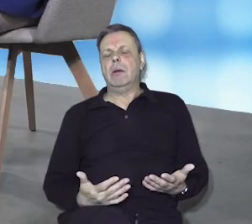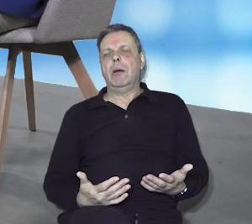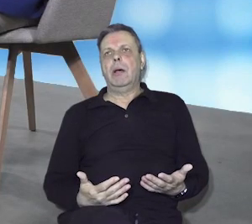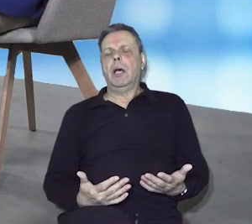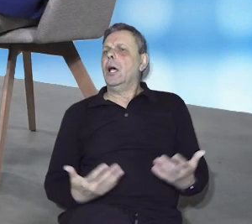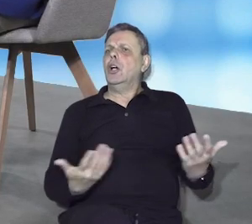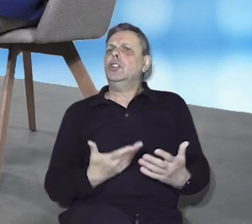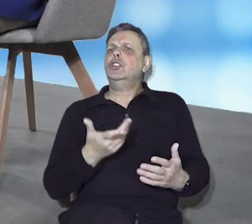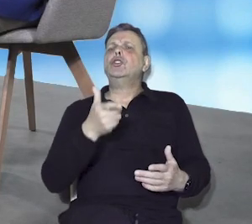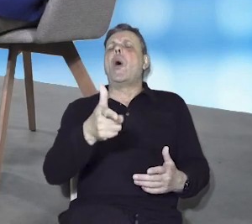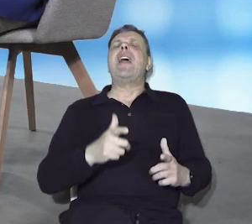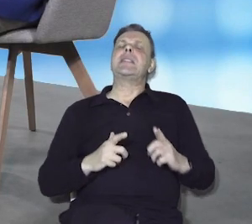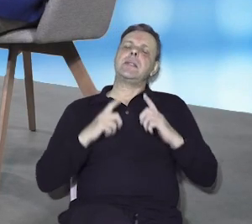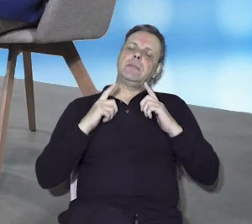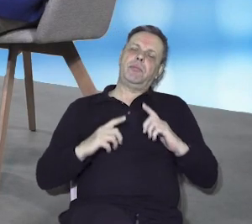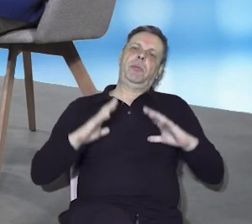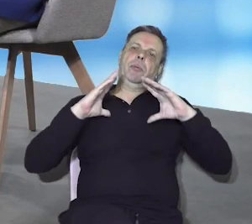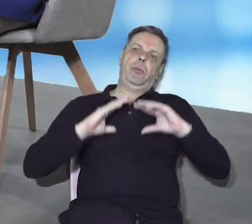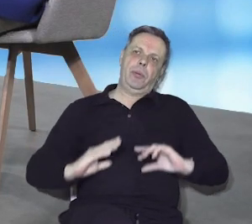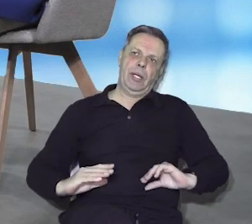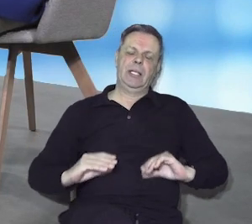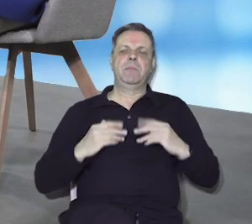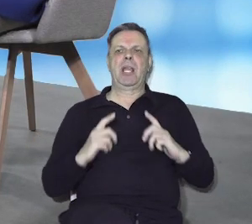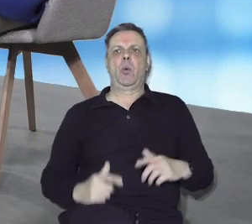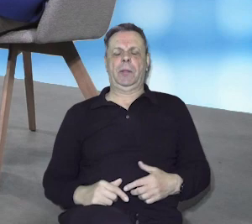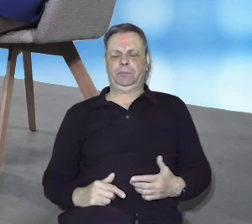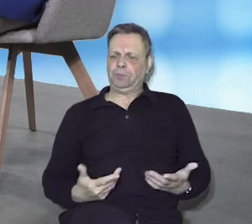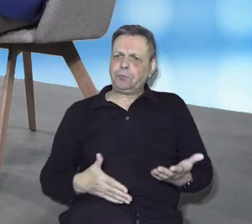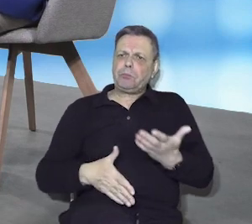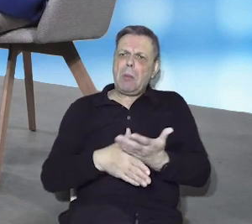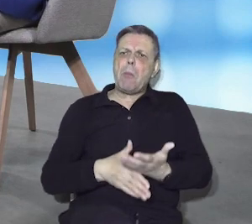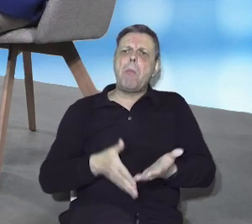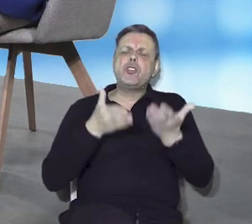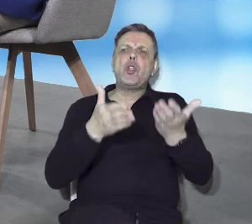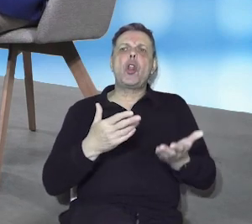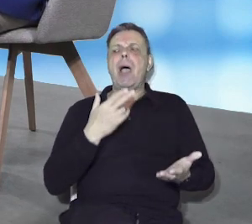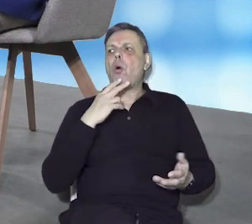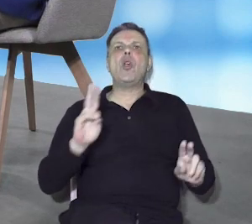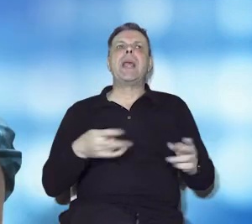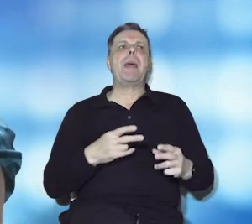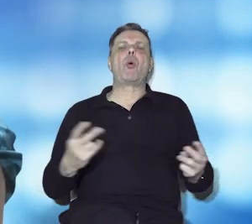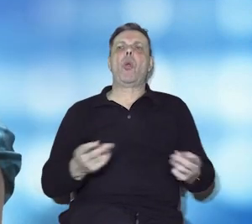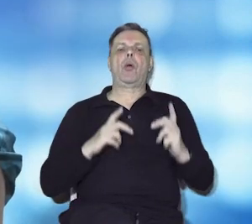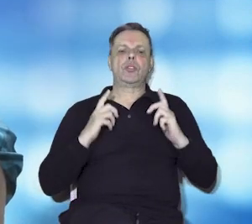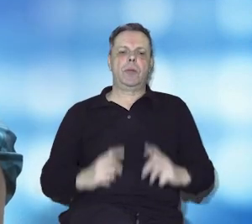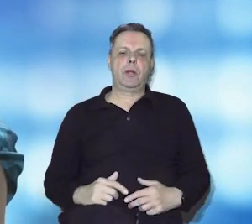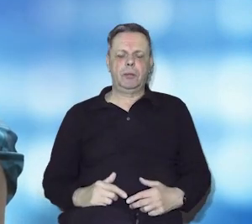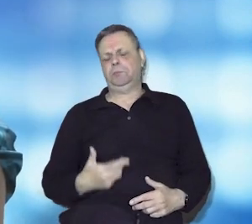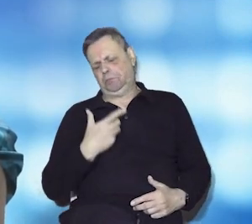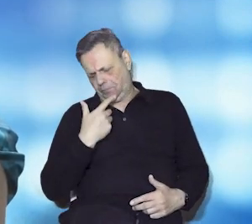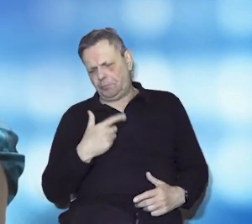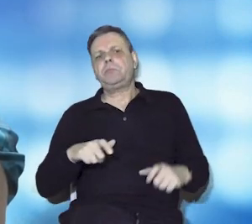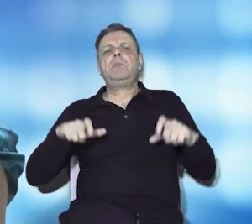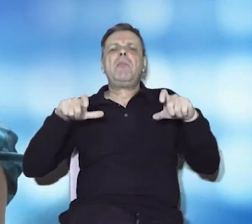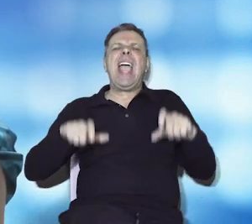Što vas smiruje? Koja vrsta glazbe? Da malo pomognete onima koji se ne mogu baš tako lako smiriti. Pa možda neka, evo, klasika je ako